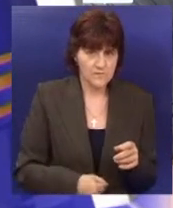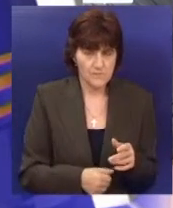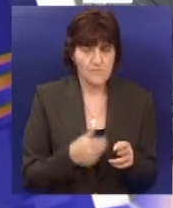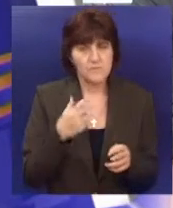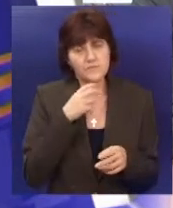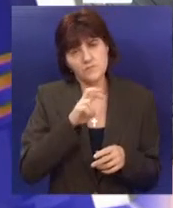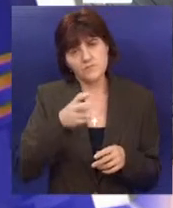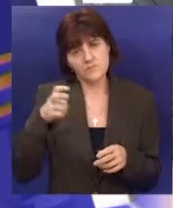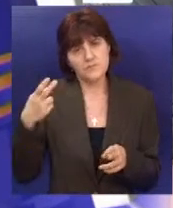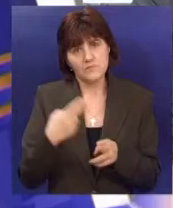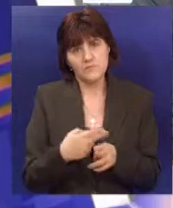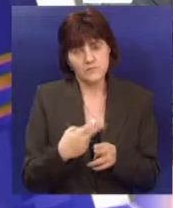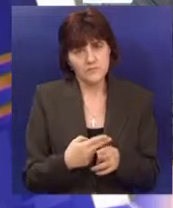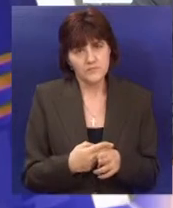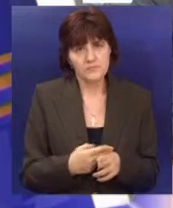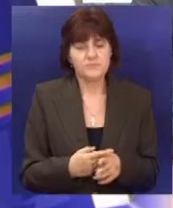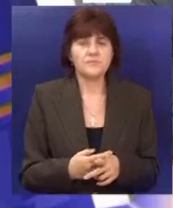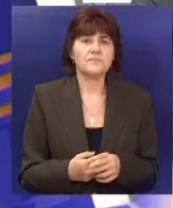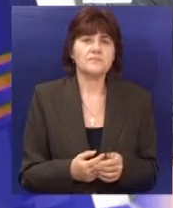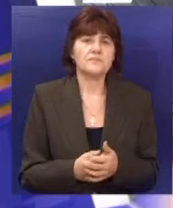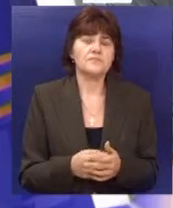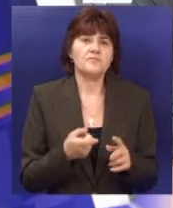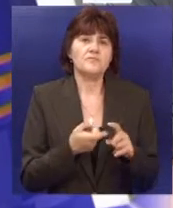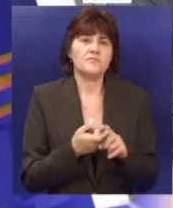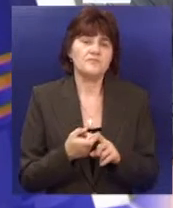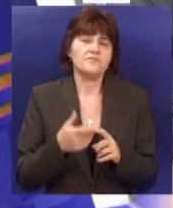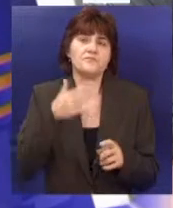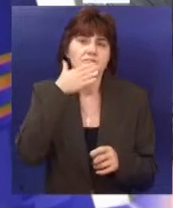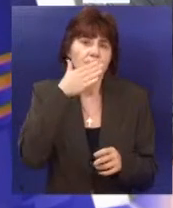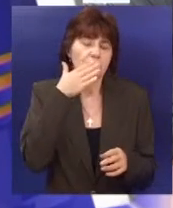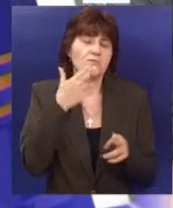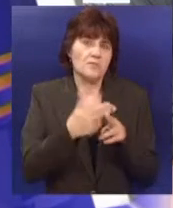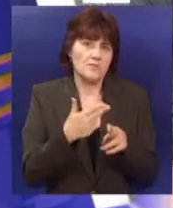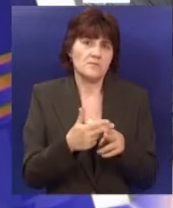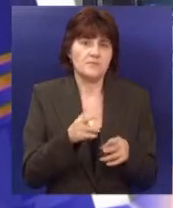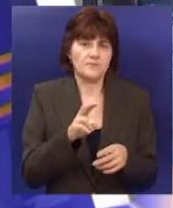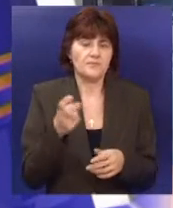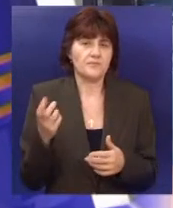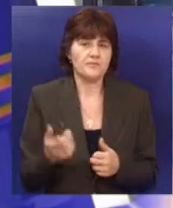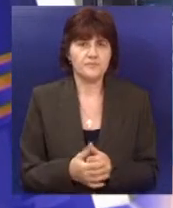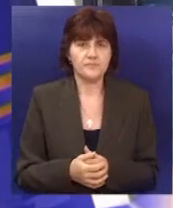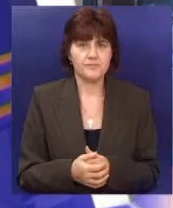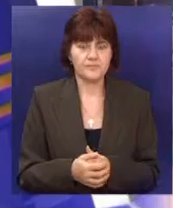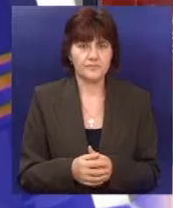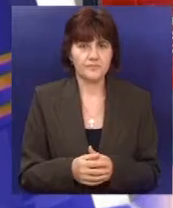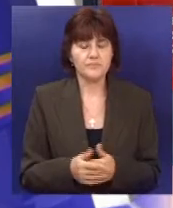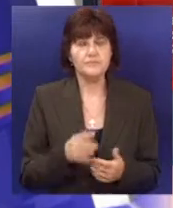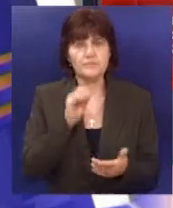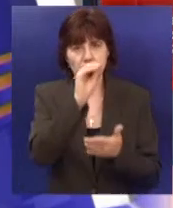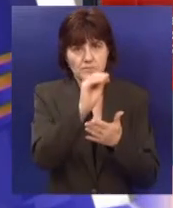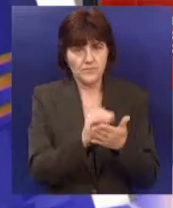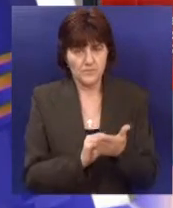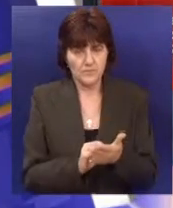gastrointestinalnih obolenja i preparati za liječenje dijabetes mellitusa. Po podacima koji su